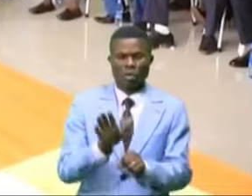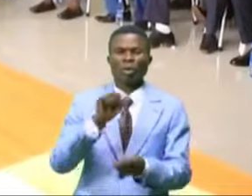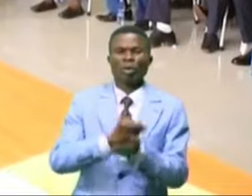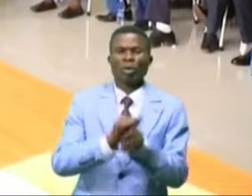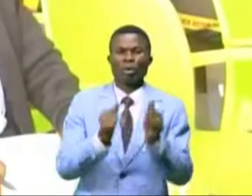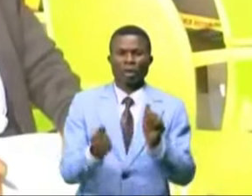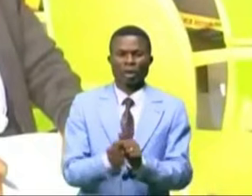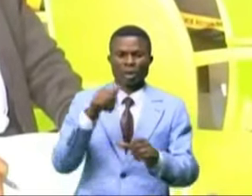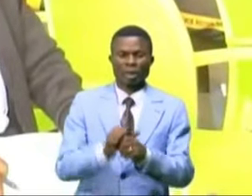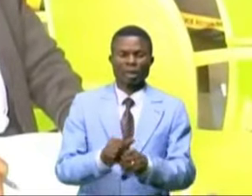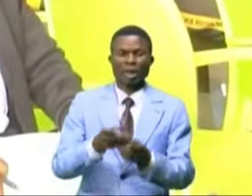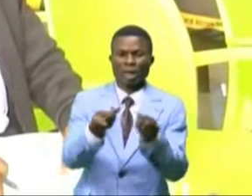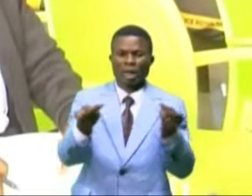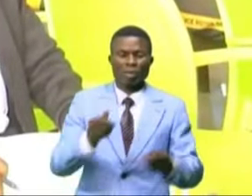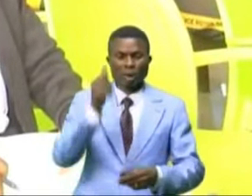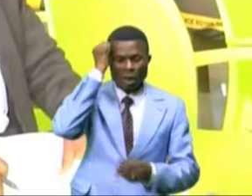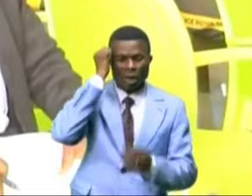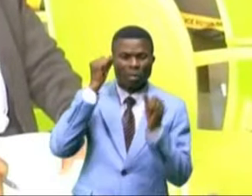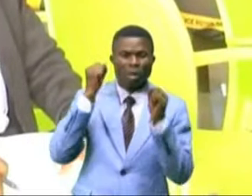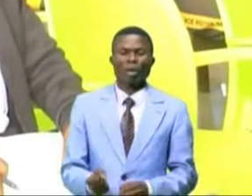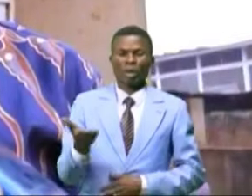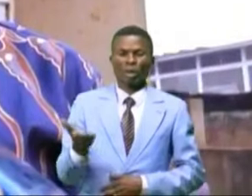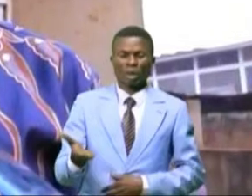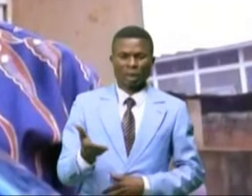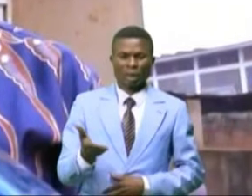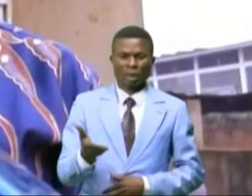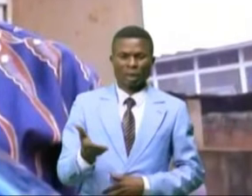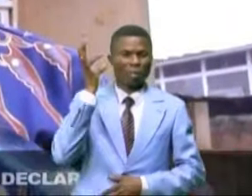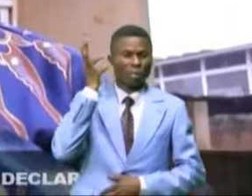au niveau du port de Mombasa au Kenya.